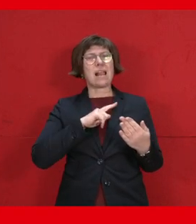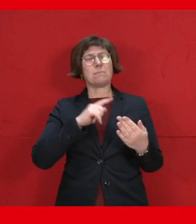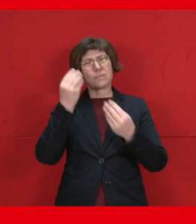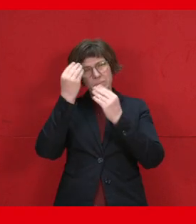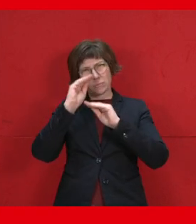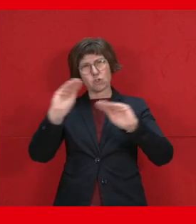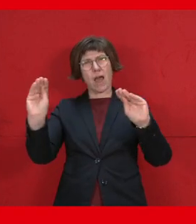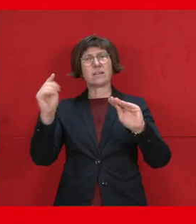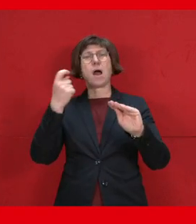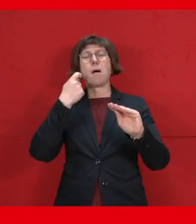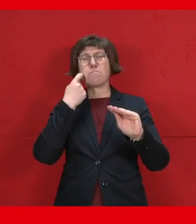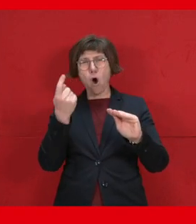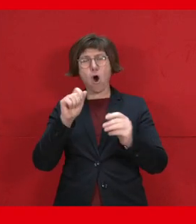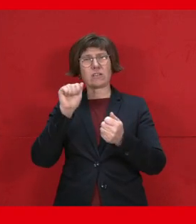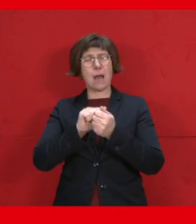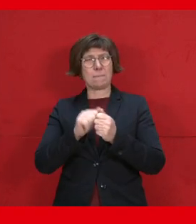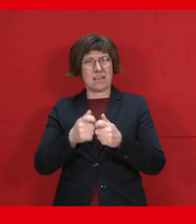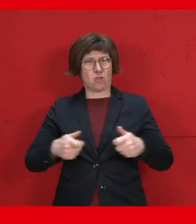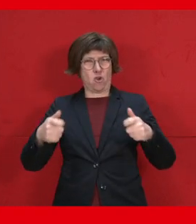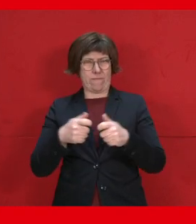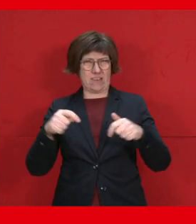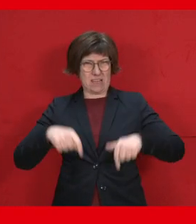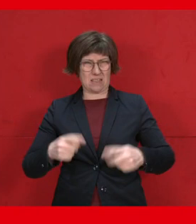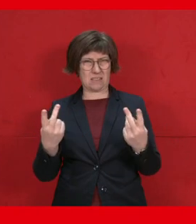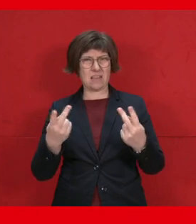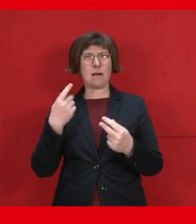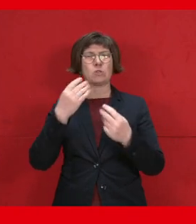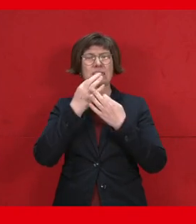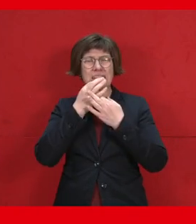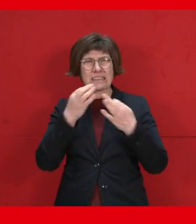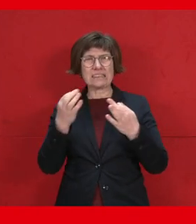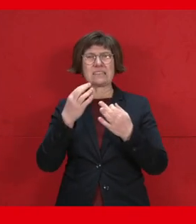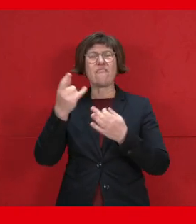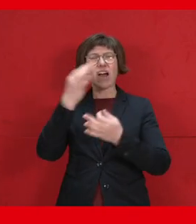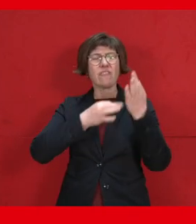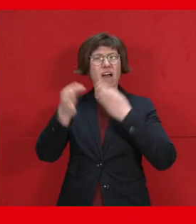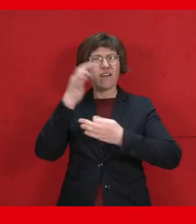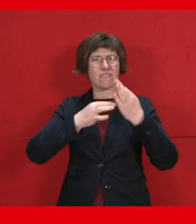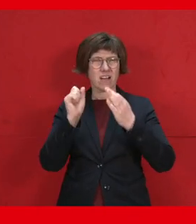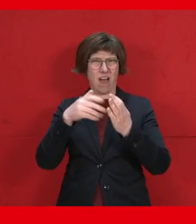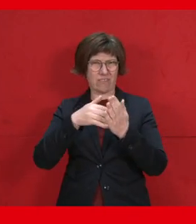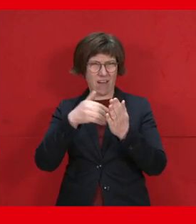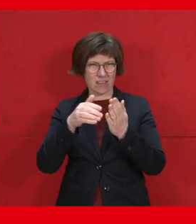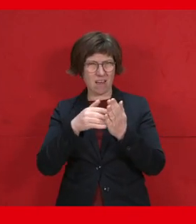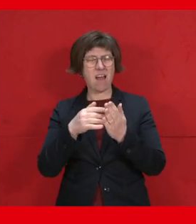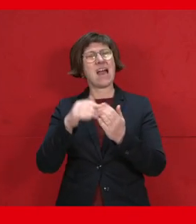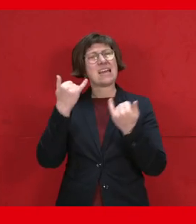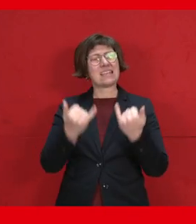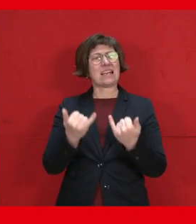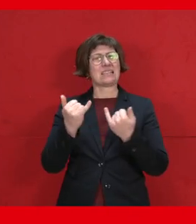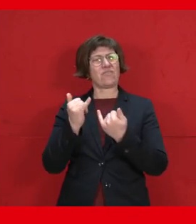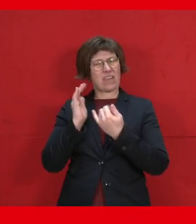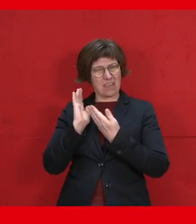noch darauf, dass wir morgen ja eine Pressekonferenz haben, wo Sie noch ausführlich Ihre Fragen stellen können, und lade Sie jetzt